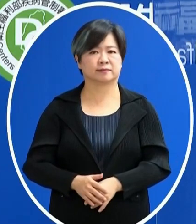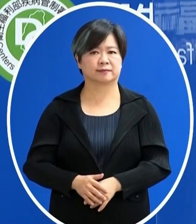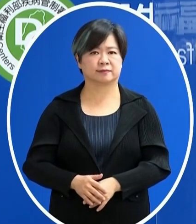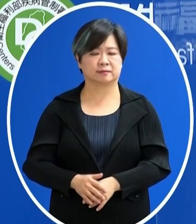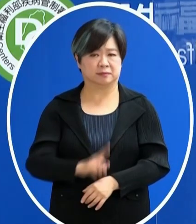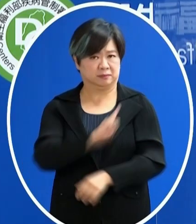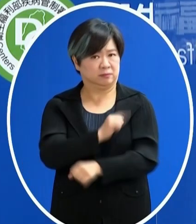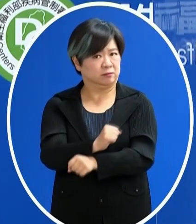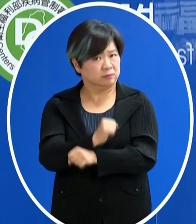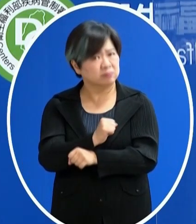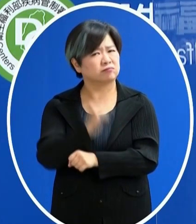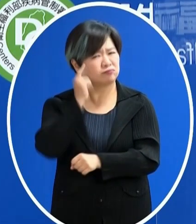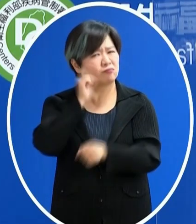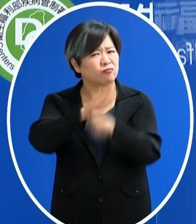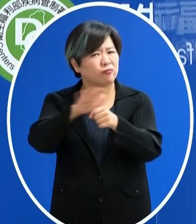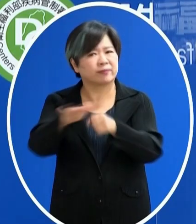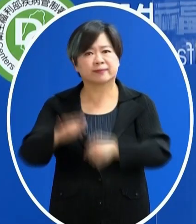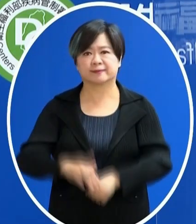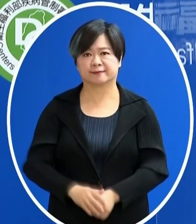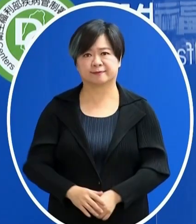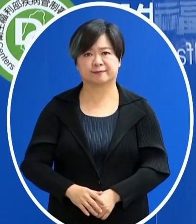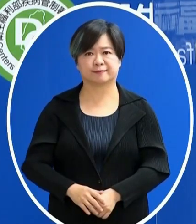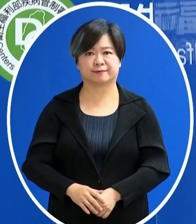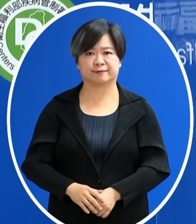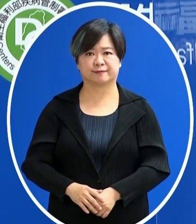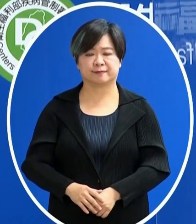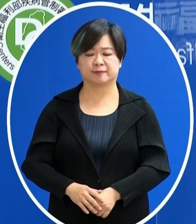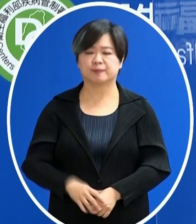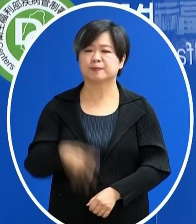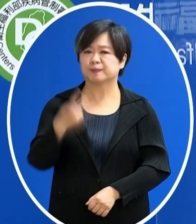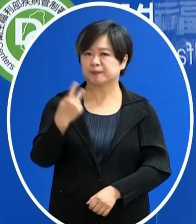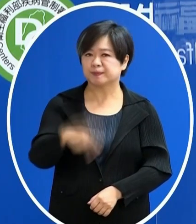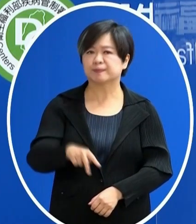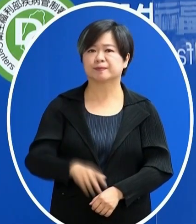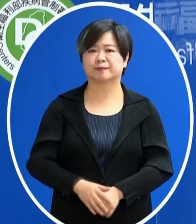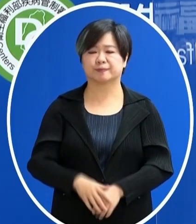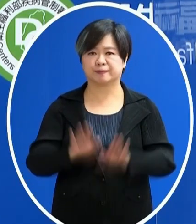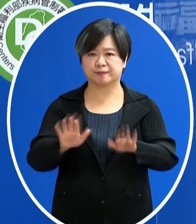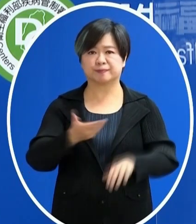这次我们要上次以前是没有检验我们现在加上 PCR 检验是阴性。然后剩下11天就做自主健康管